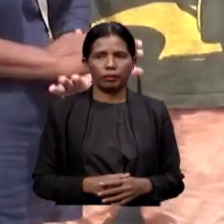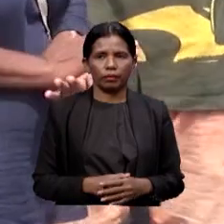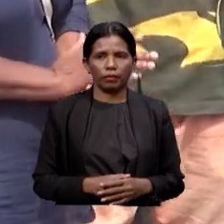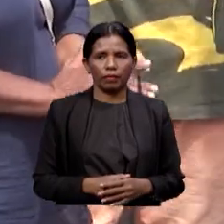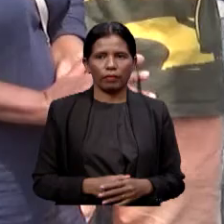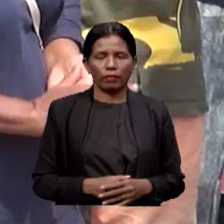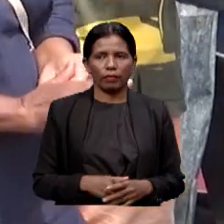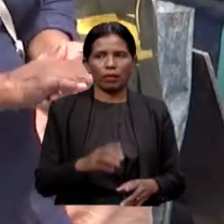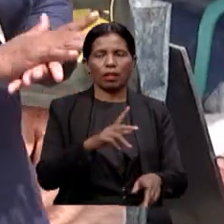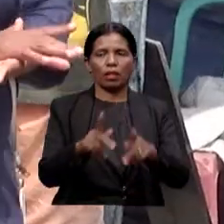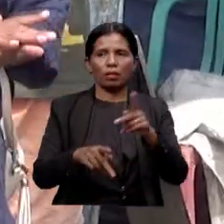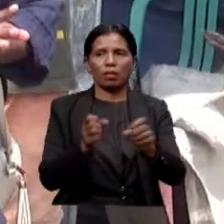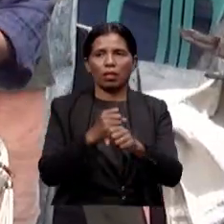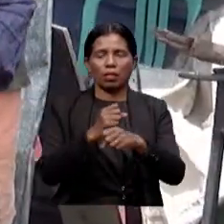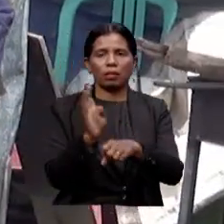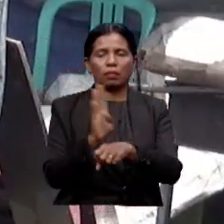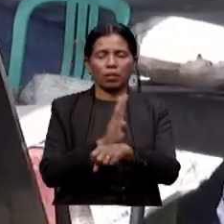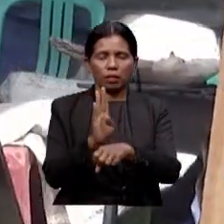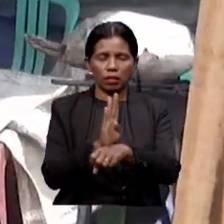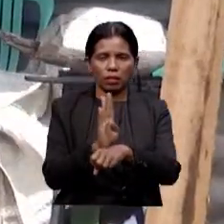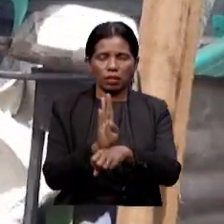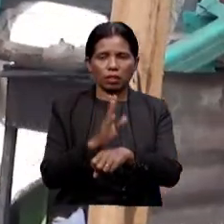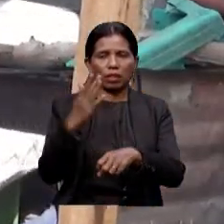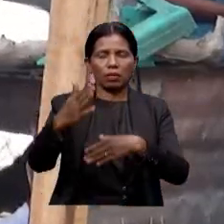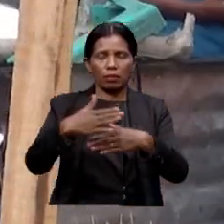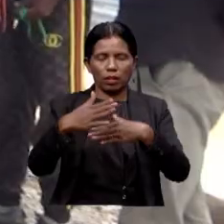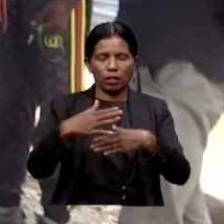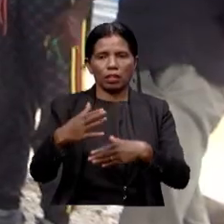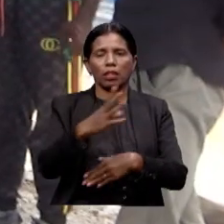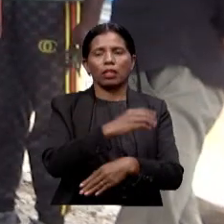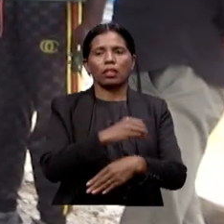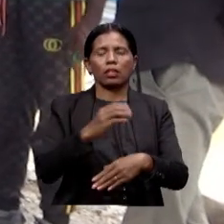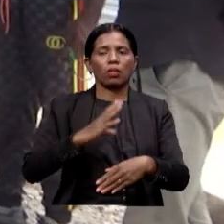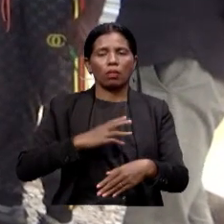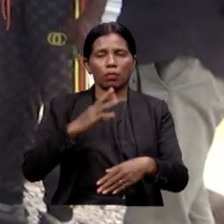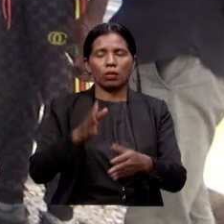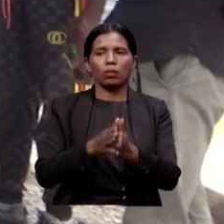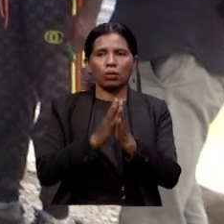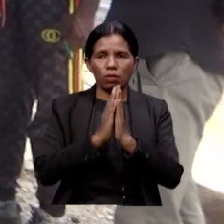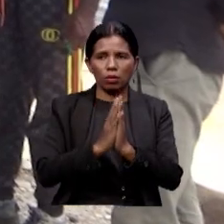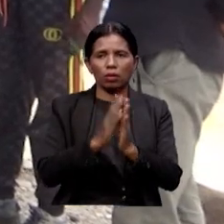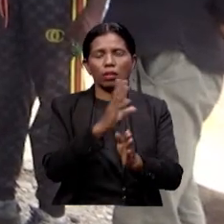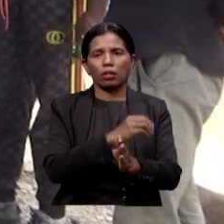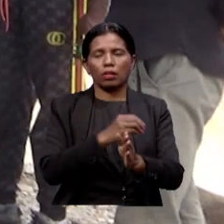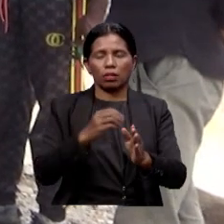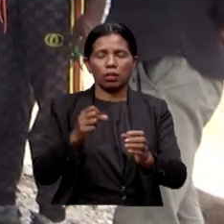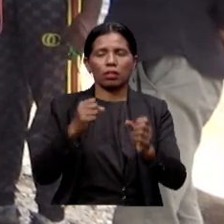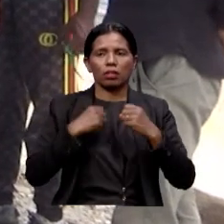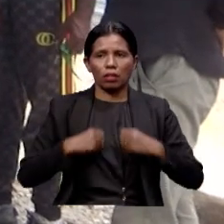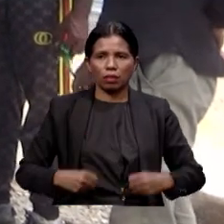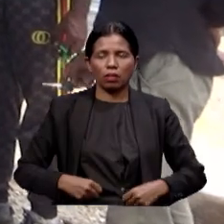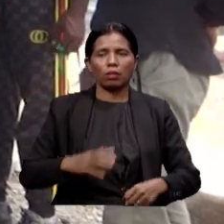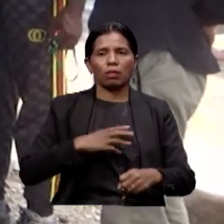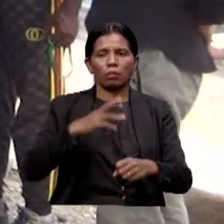Vendedor Siri nebe durante ne halo negosio iha Kampung Baru, besik Rotunda Kumoro, whose governo atu dada vita husi centro saude Kumoro to